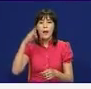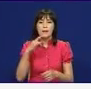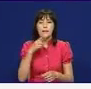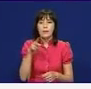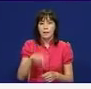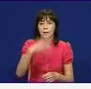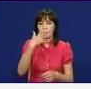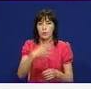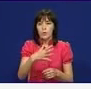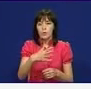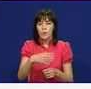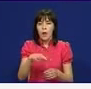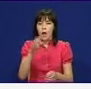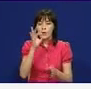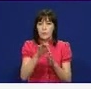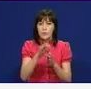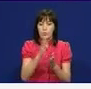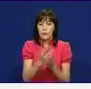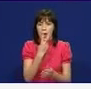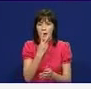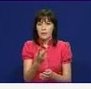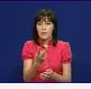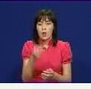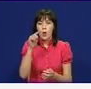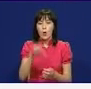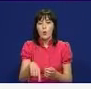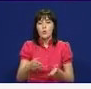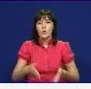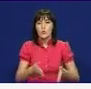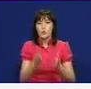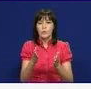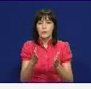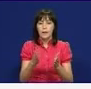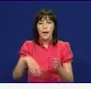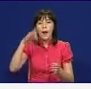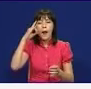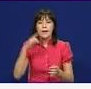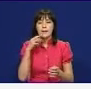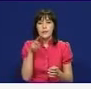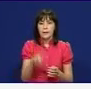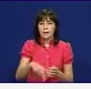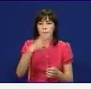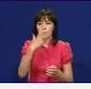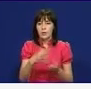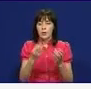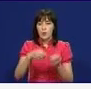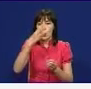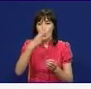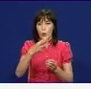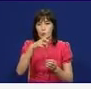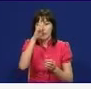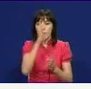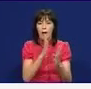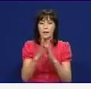алдыға мақсат қояды. Ал қараңыздар, осы жолда Қазақстан 2050 яғни 30 елдің